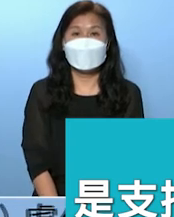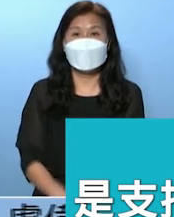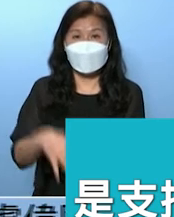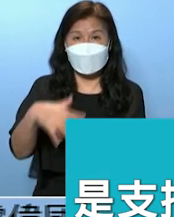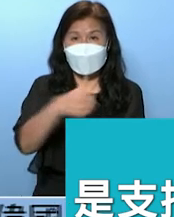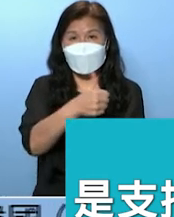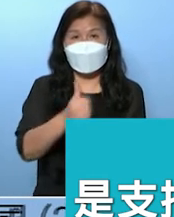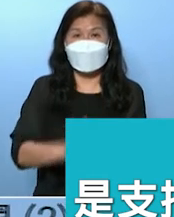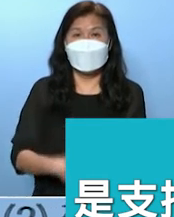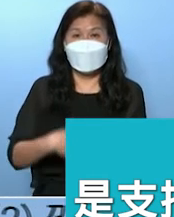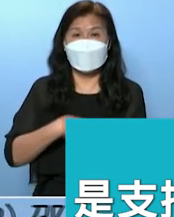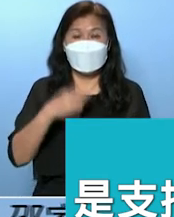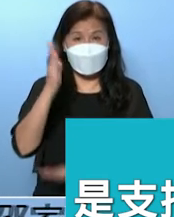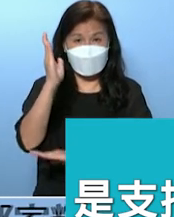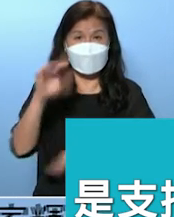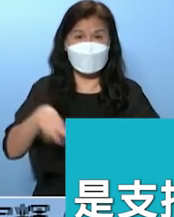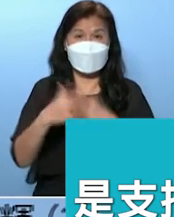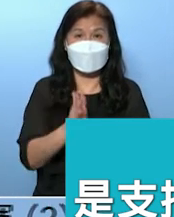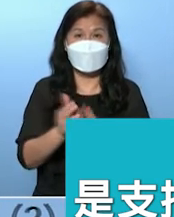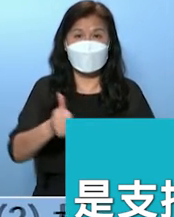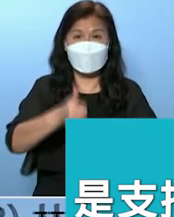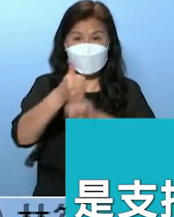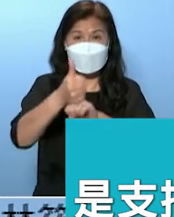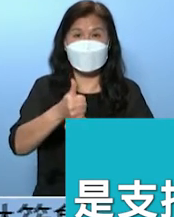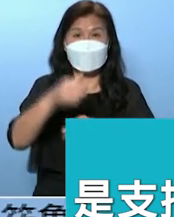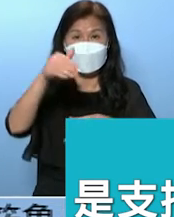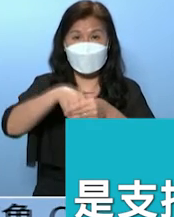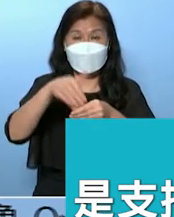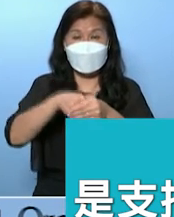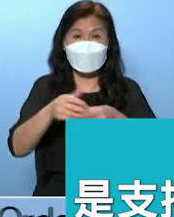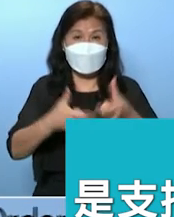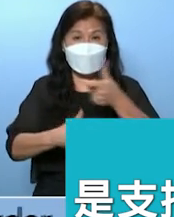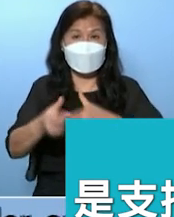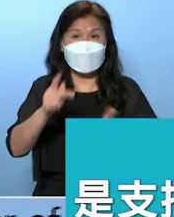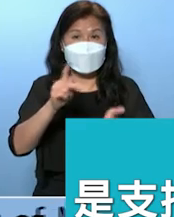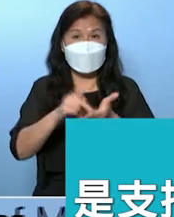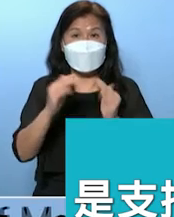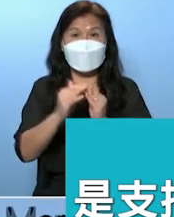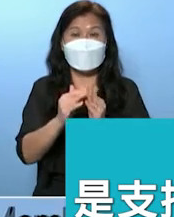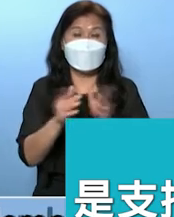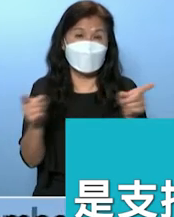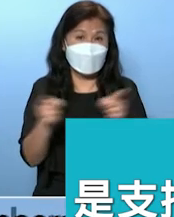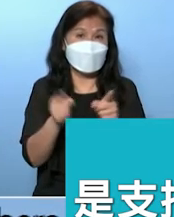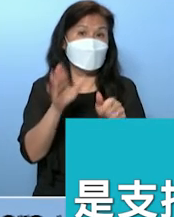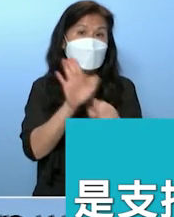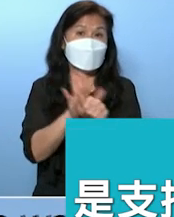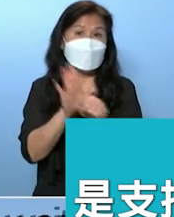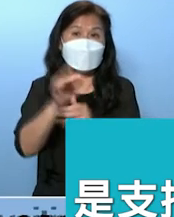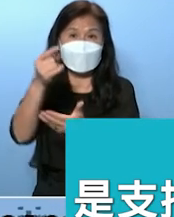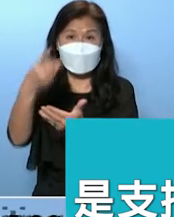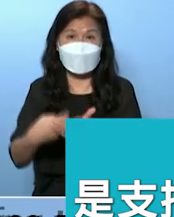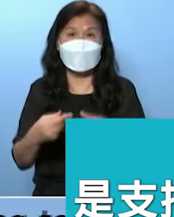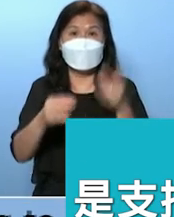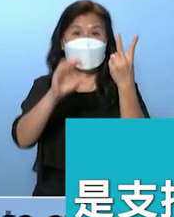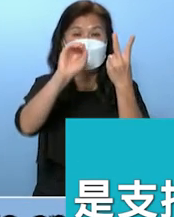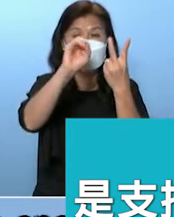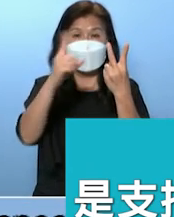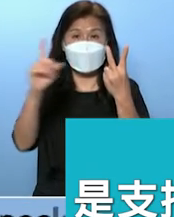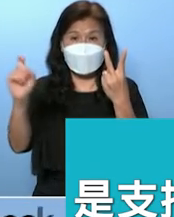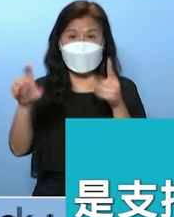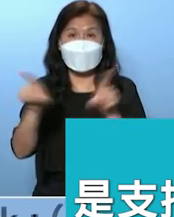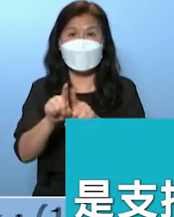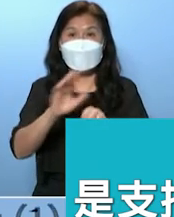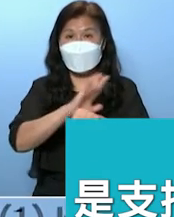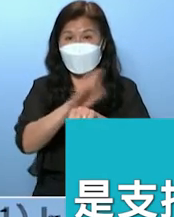主席，本人發言支持通過商業租戶短期保護措施2019冠狀病